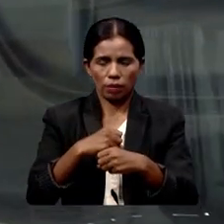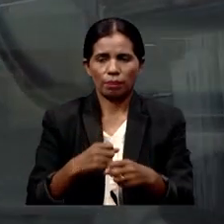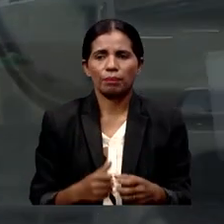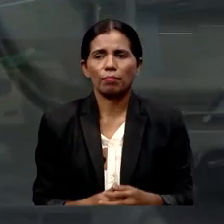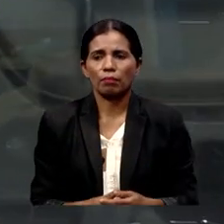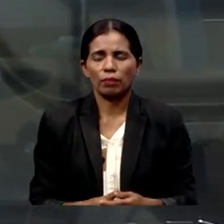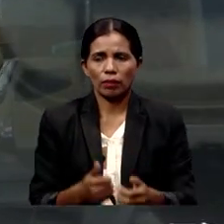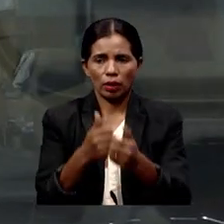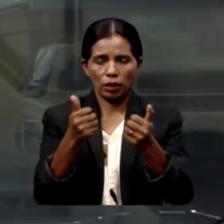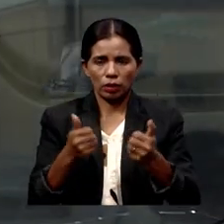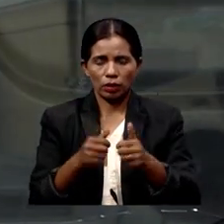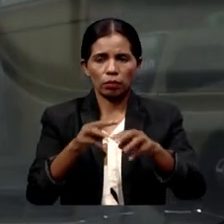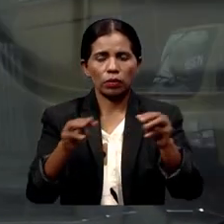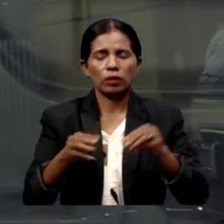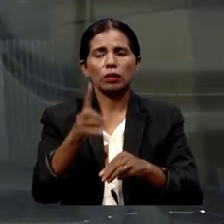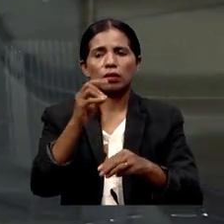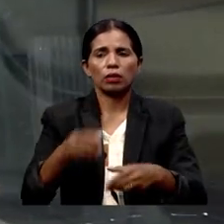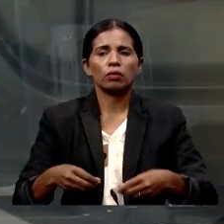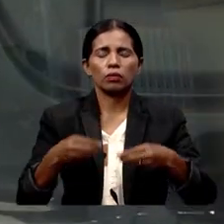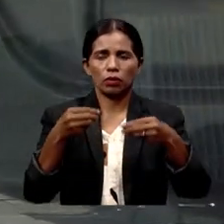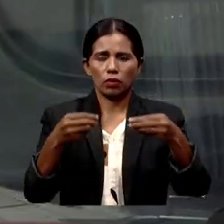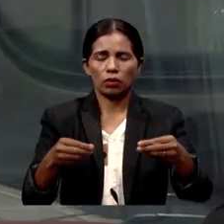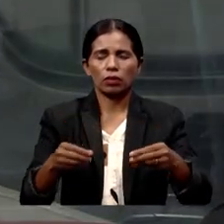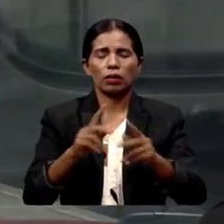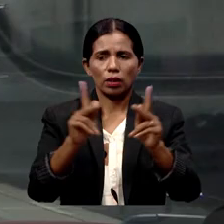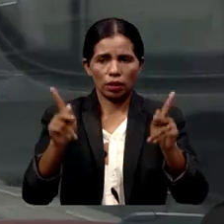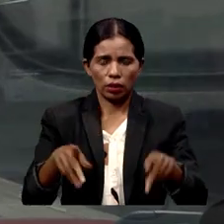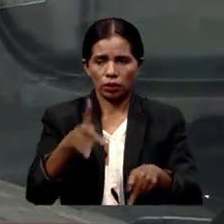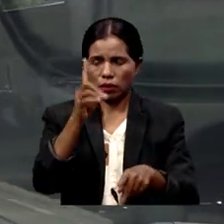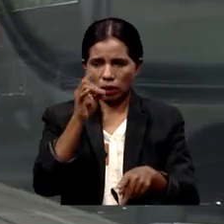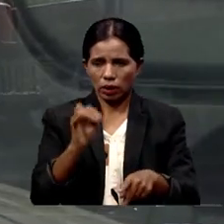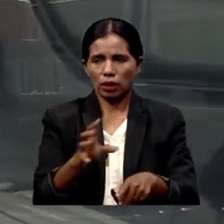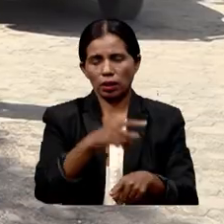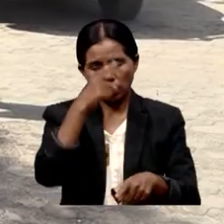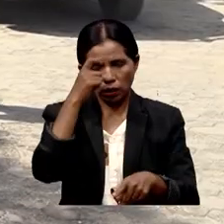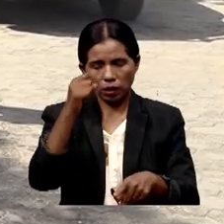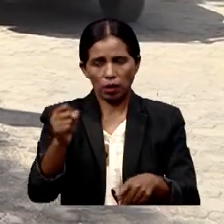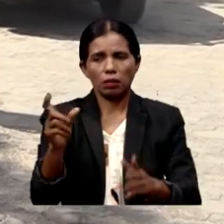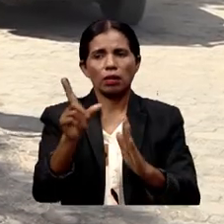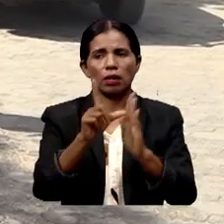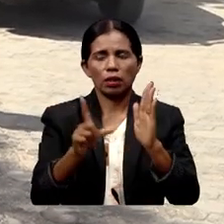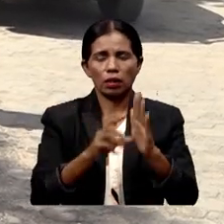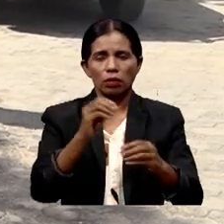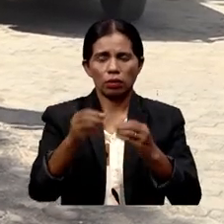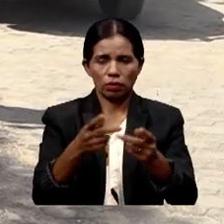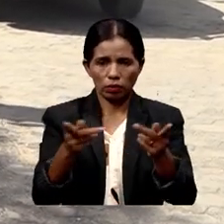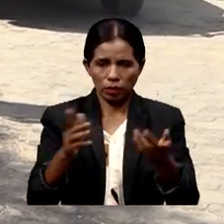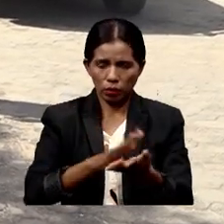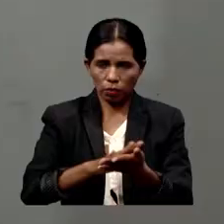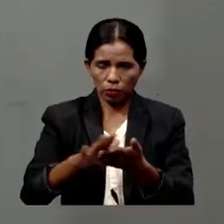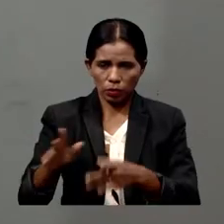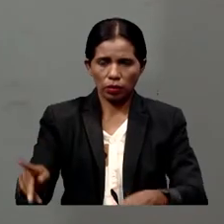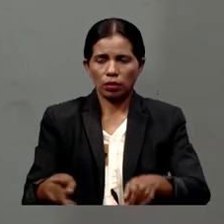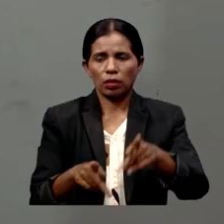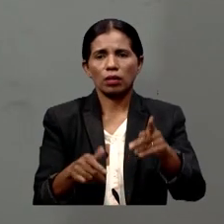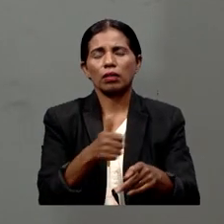ne autoridade municipio dili fo ona notifikasaun baloza balung iha kapital dili tamba kontra dekretu konaba izene orden publika. No